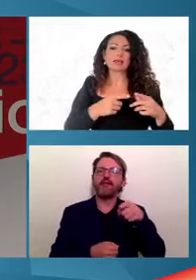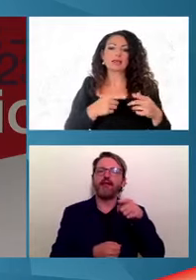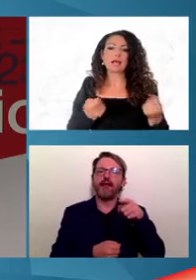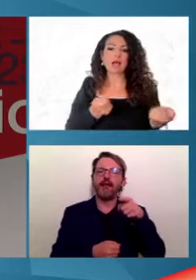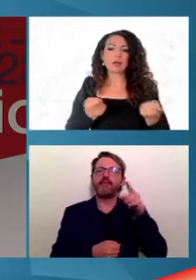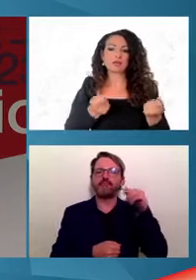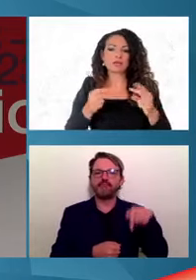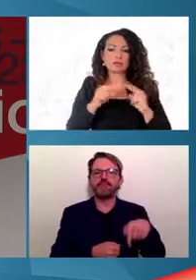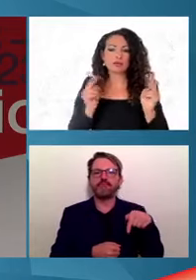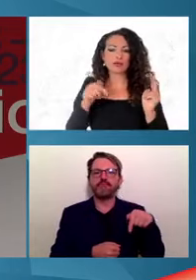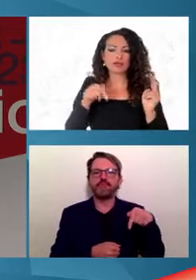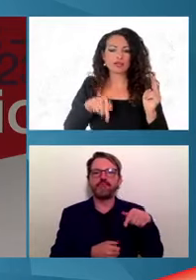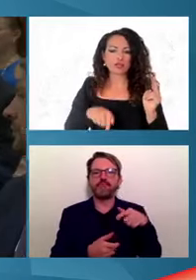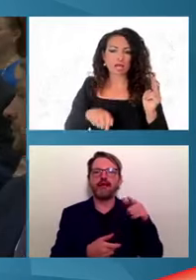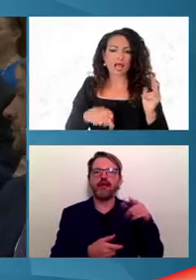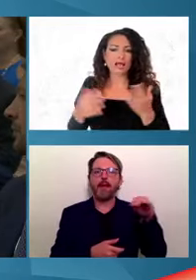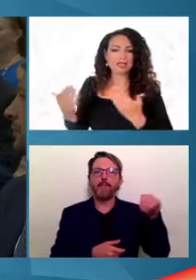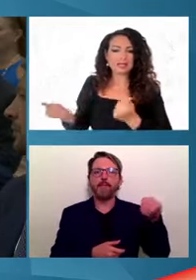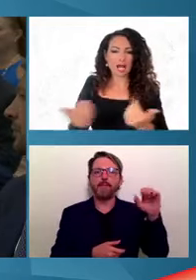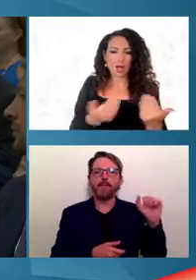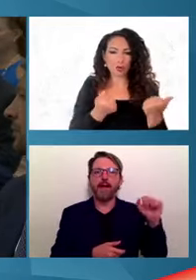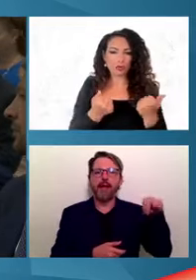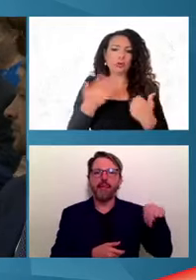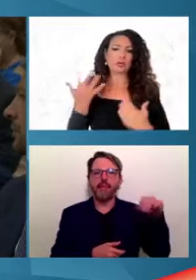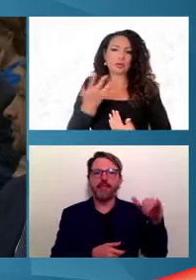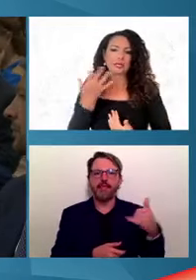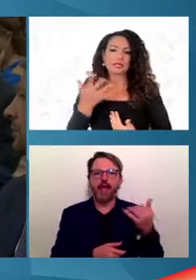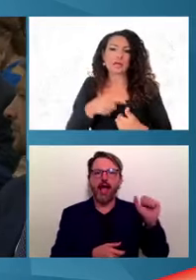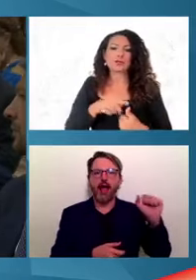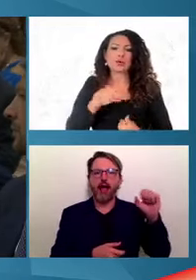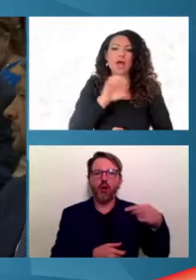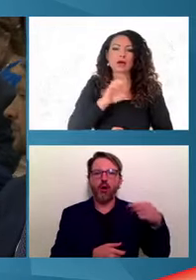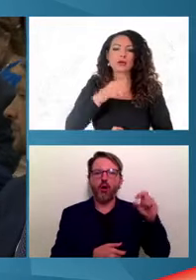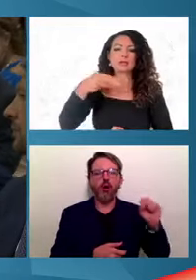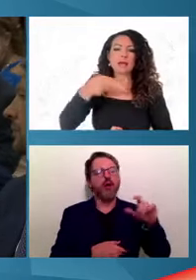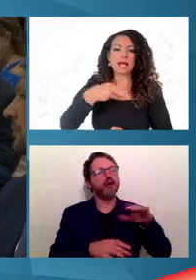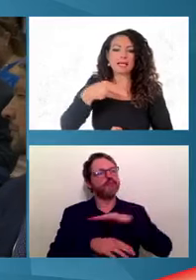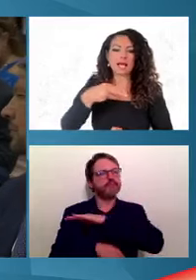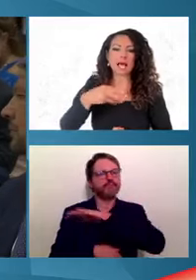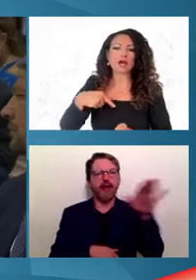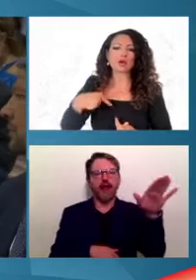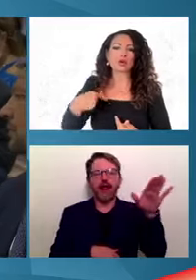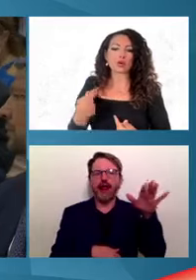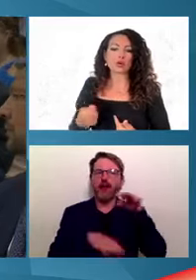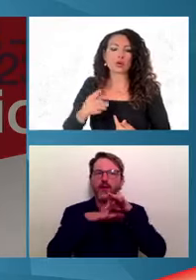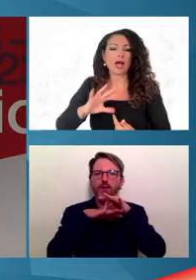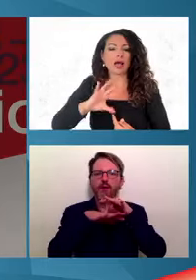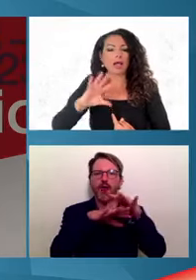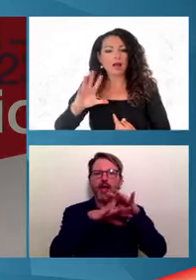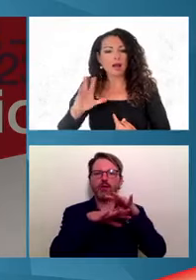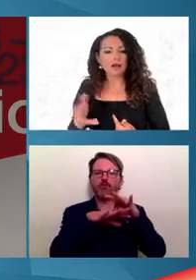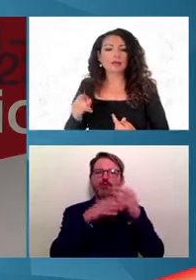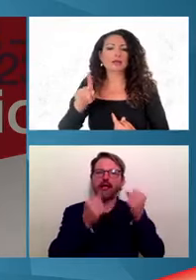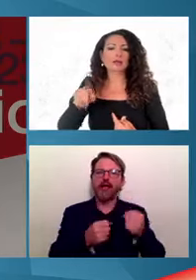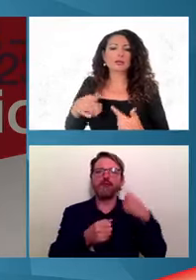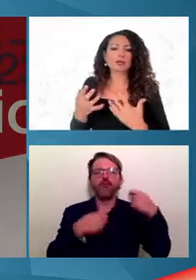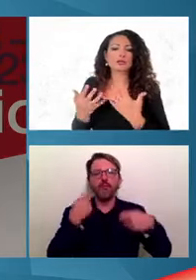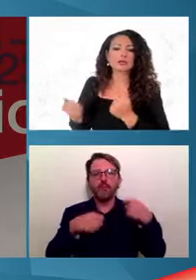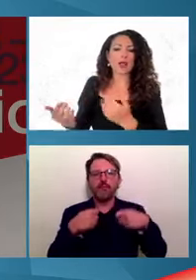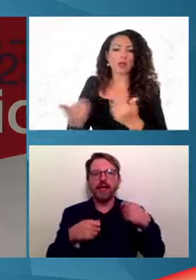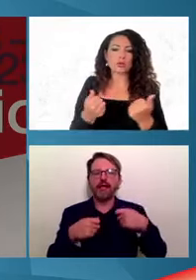Eros Maniago. Ein herzliches Willkommen allen Führungskräften und Präsidenten, Präsidentinnen